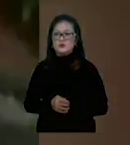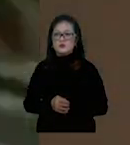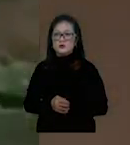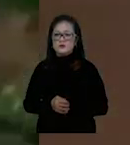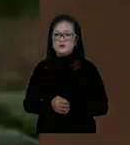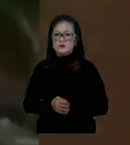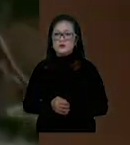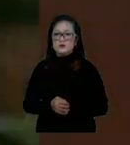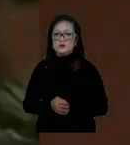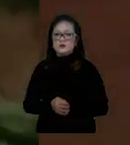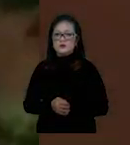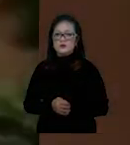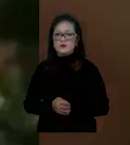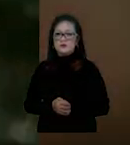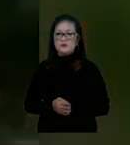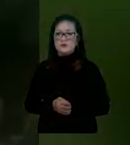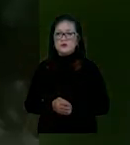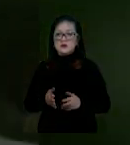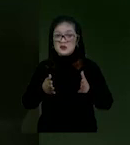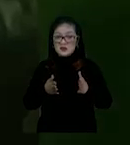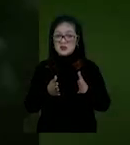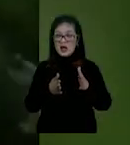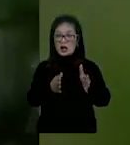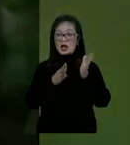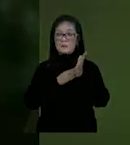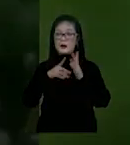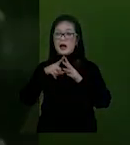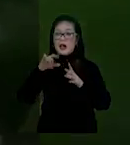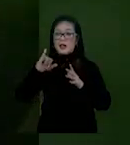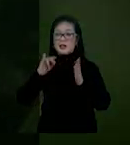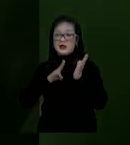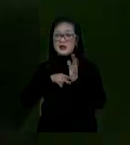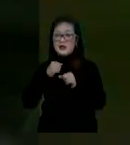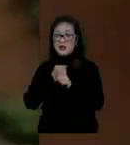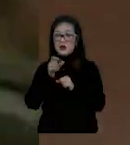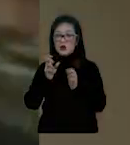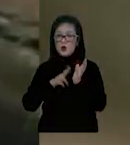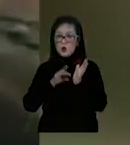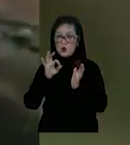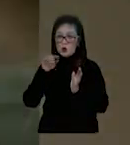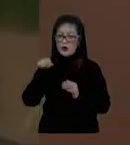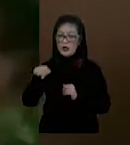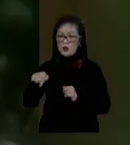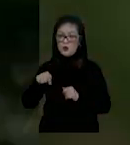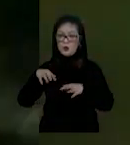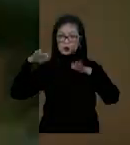Longsoran ini terjadi di sejumlah titik di Jalan Poros Malino, Kabupaten Goa, Sulawesi Selatan, sempat terekam video amatir pengguna